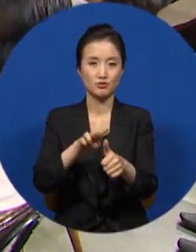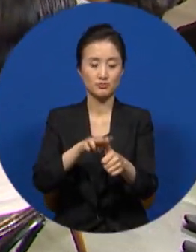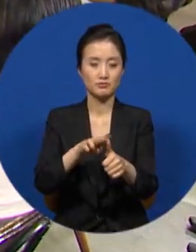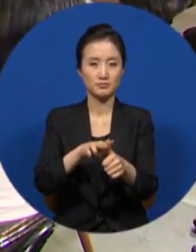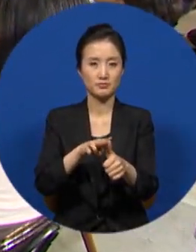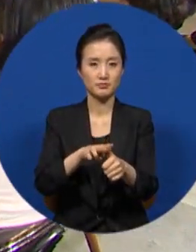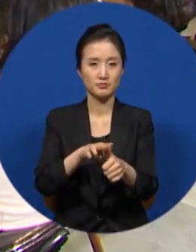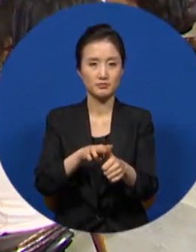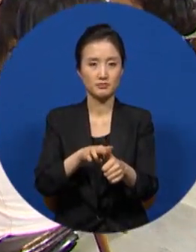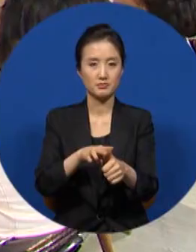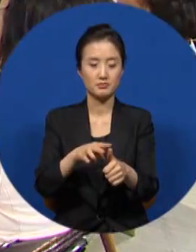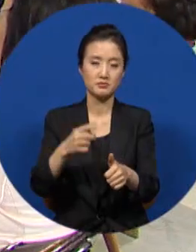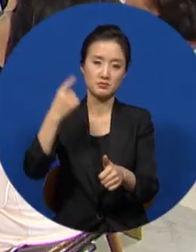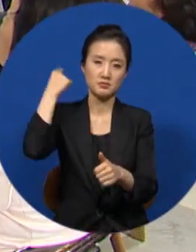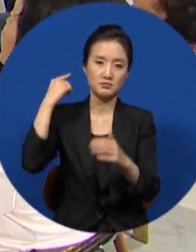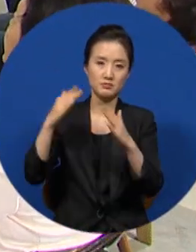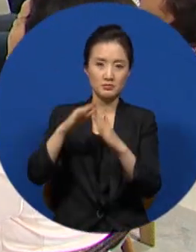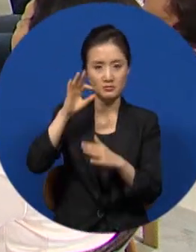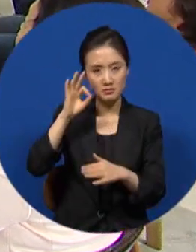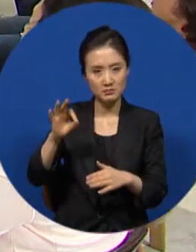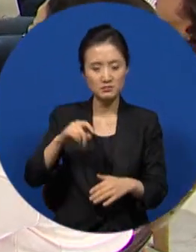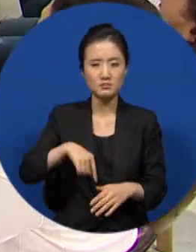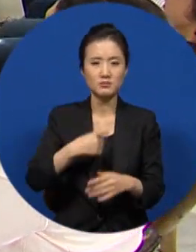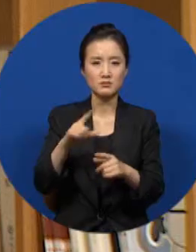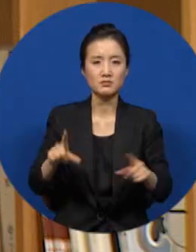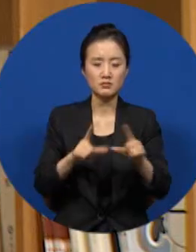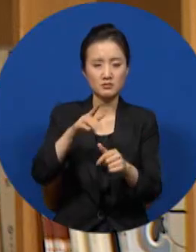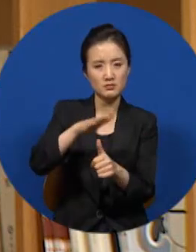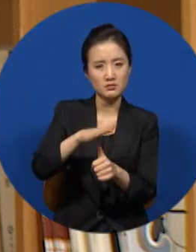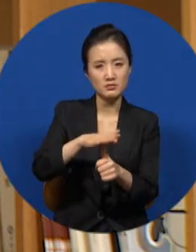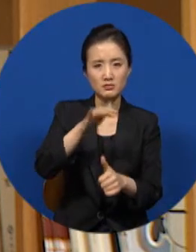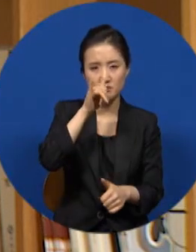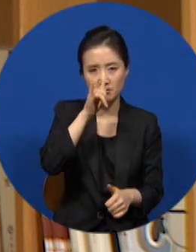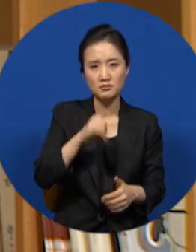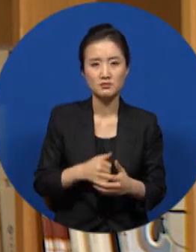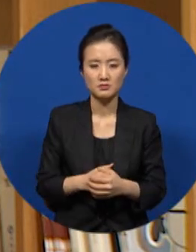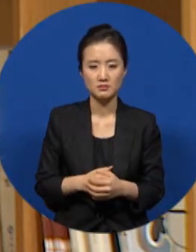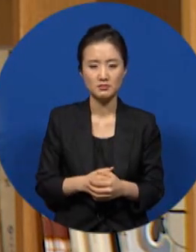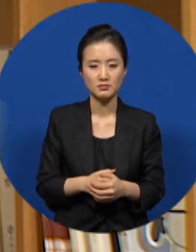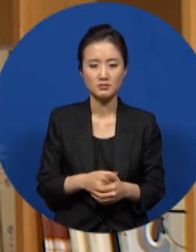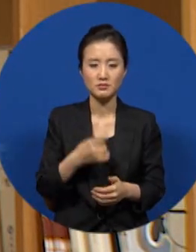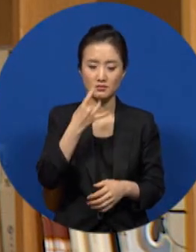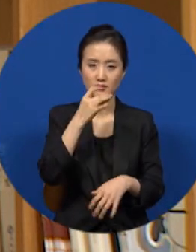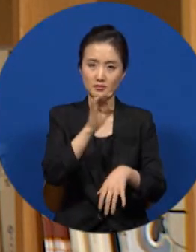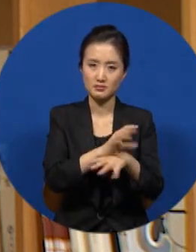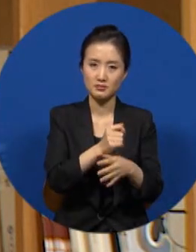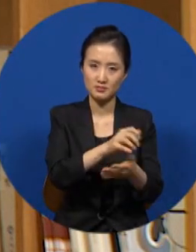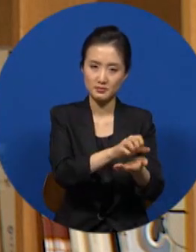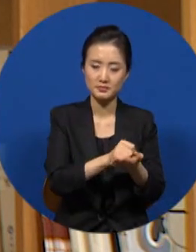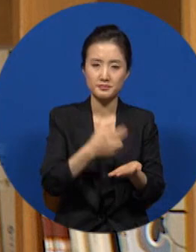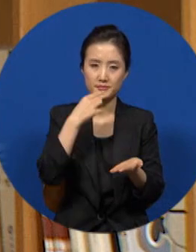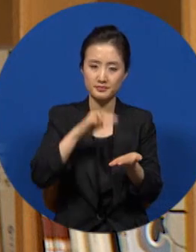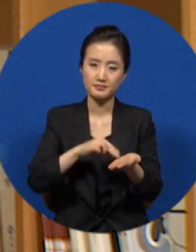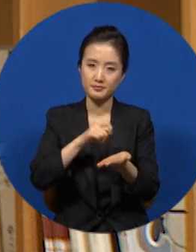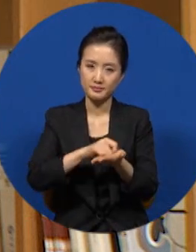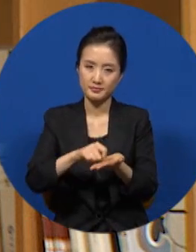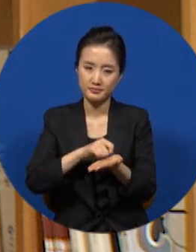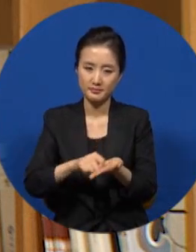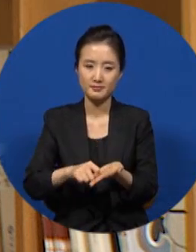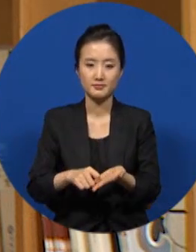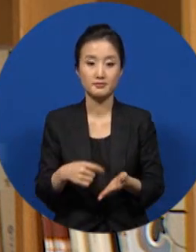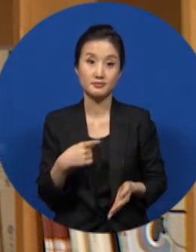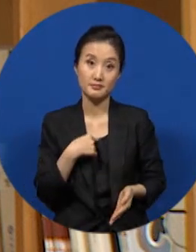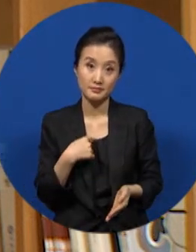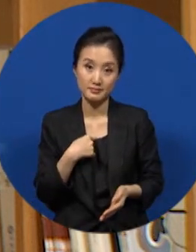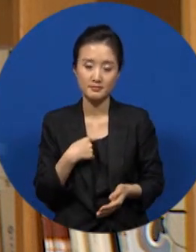들어 뭐 소년 소녀 가정이 하나 있다. 그럼 뭐 한 20만 원 가지고 쌀을 좀 산 다음에 편지를 쓰는 거야. 야, 내가 동네 사는